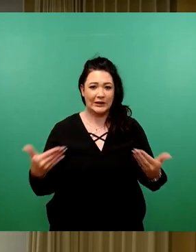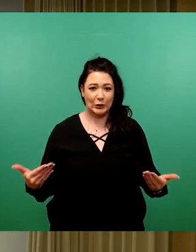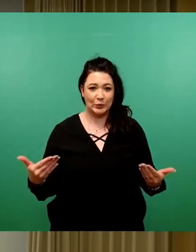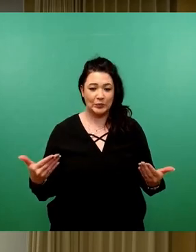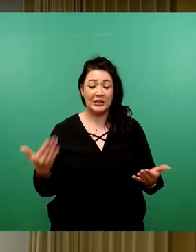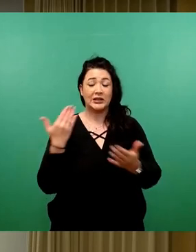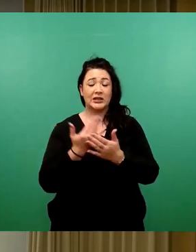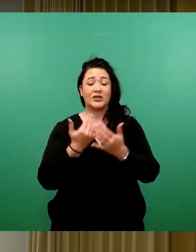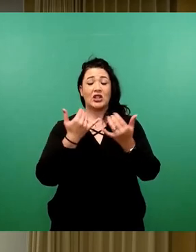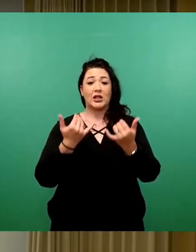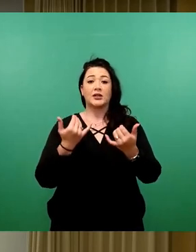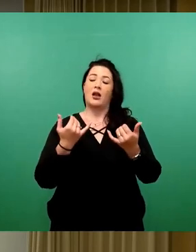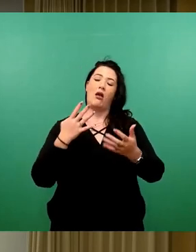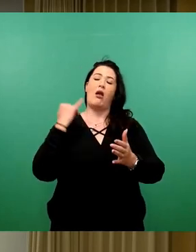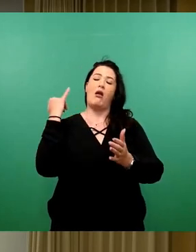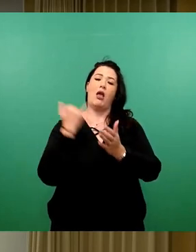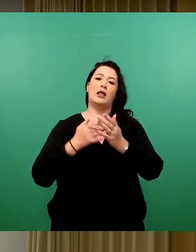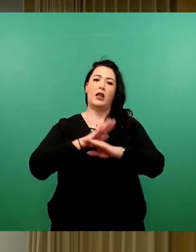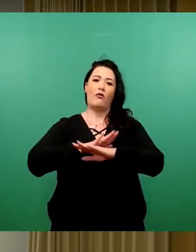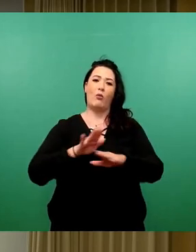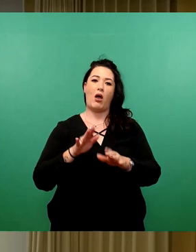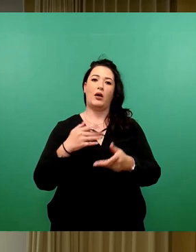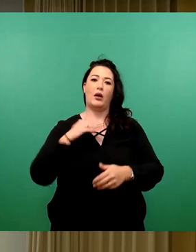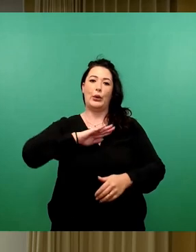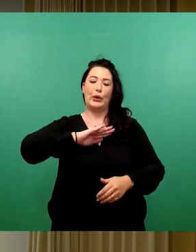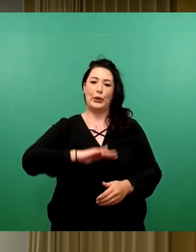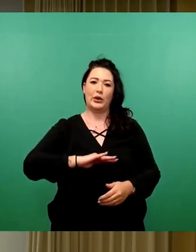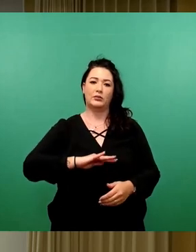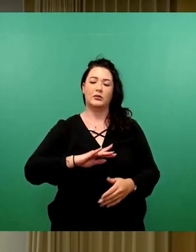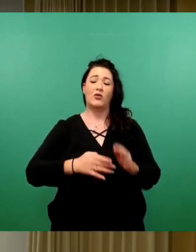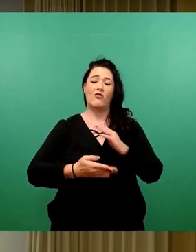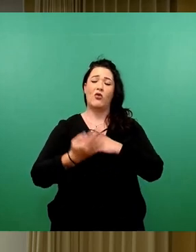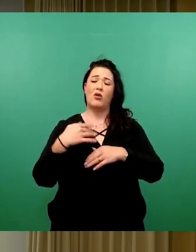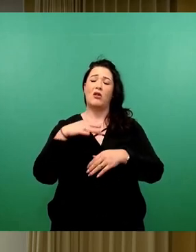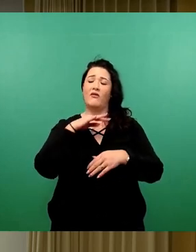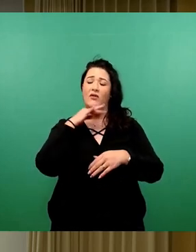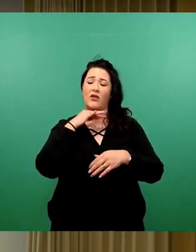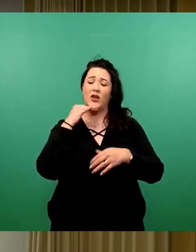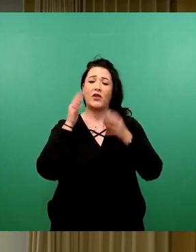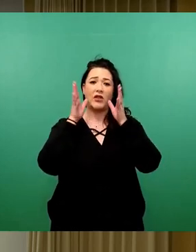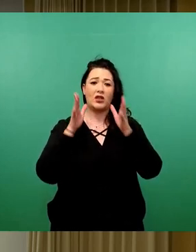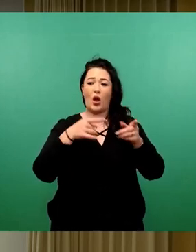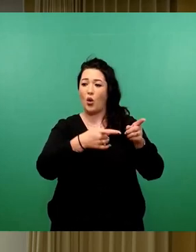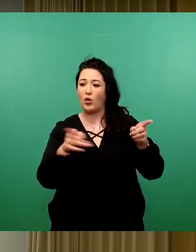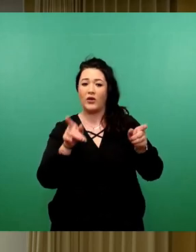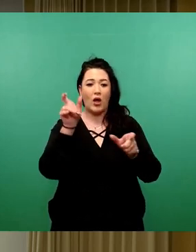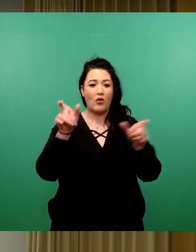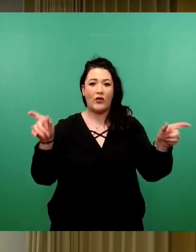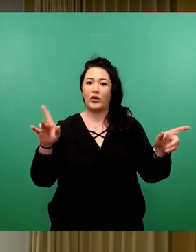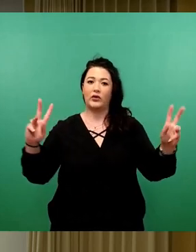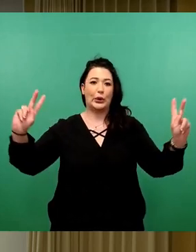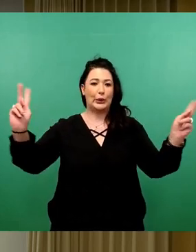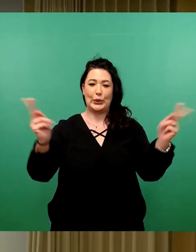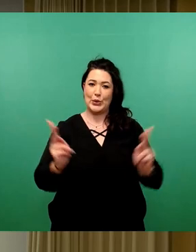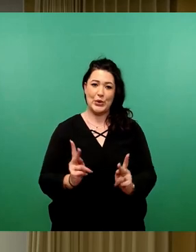heute ein Ende genommen hat. Wir haben verdammt viel Vertrauen untereinander verloren, Herr Schäuble.